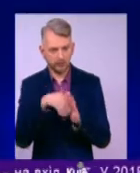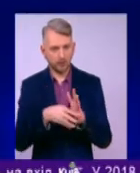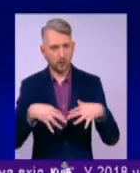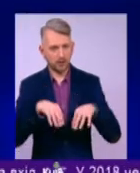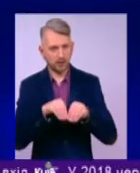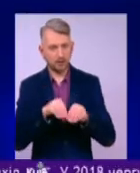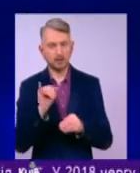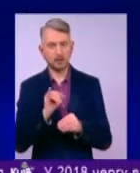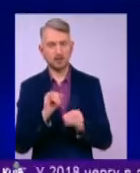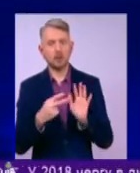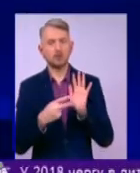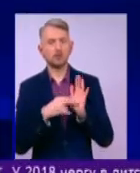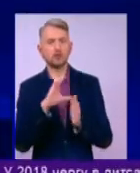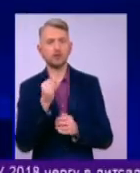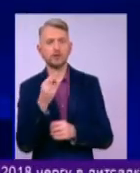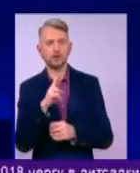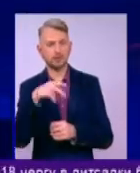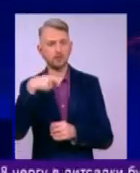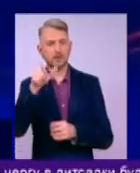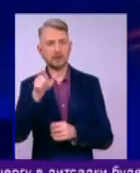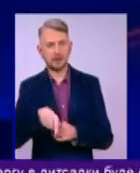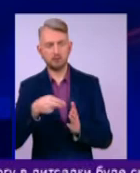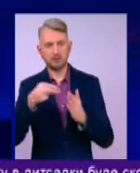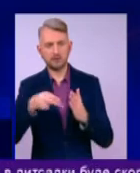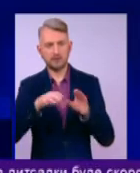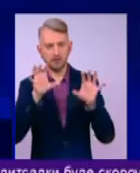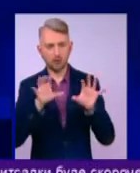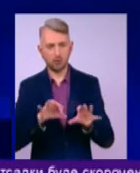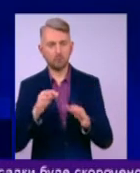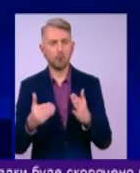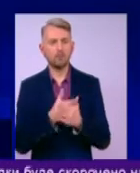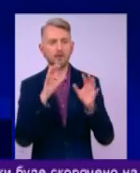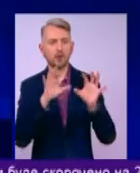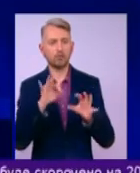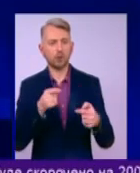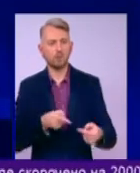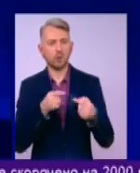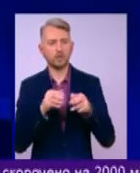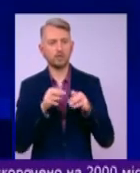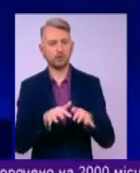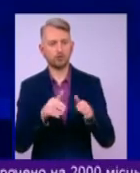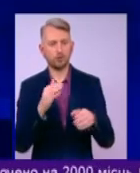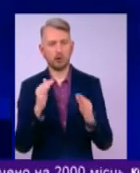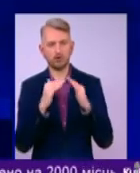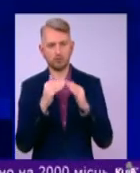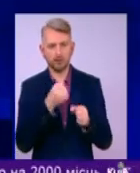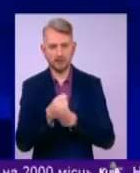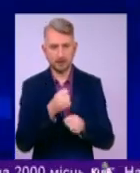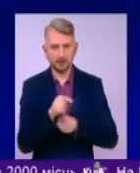І 7 січня президент, власне кажучи, підписав закон про новий закон про протидію домашньому насильству,